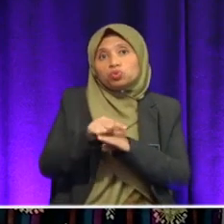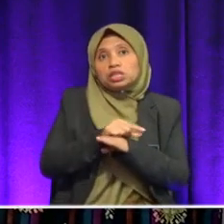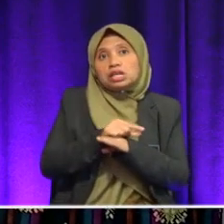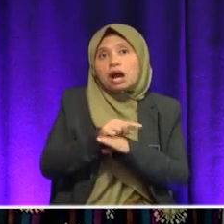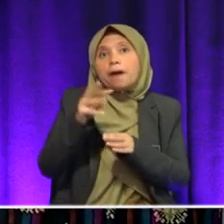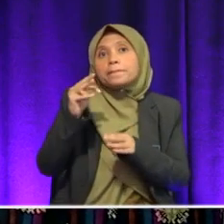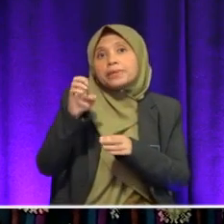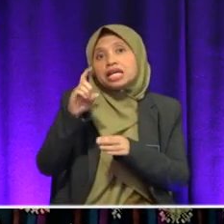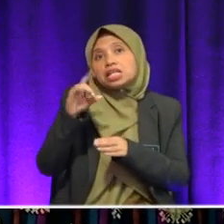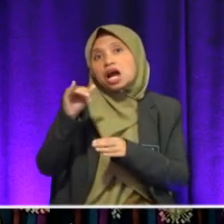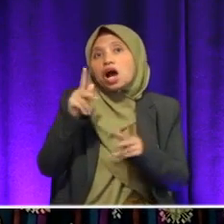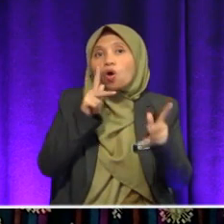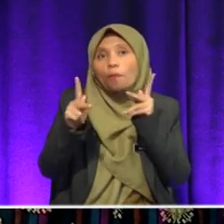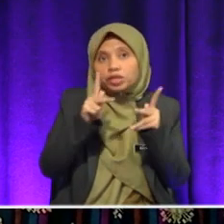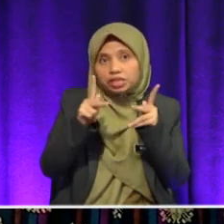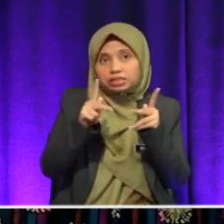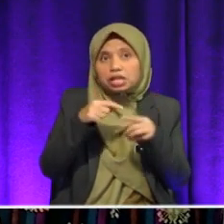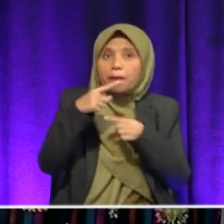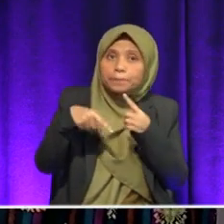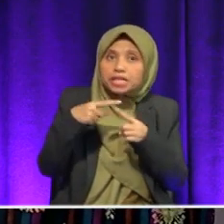Jadi mereka